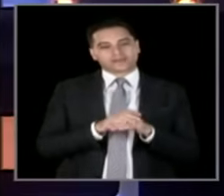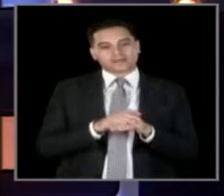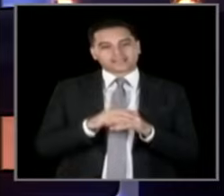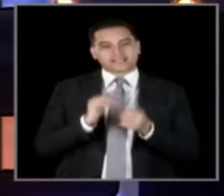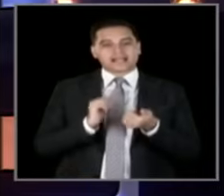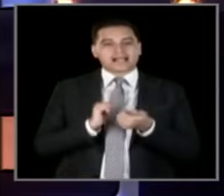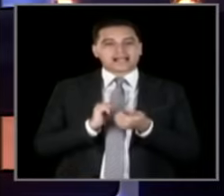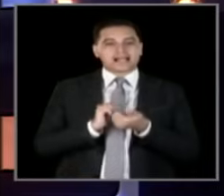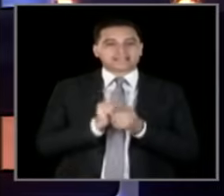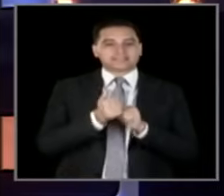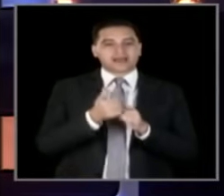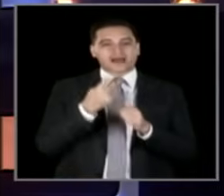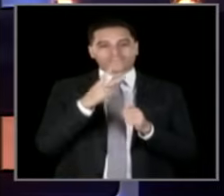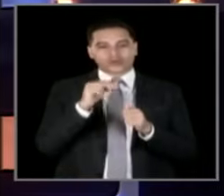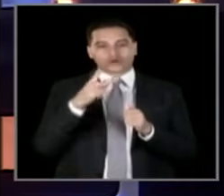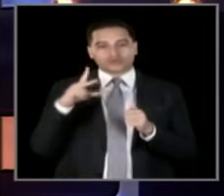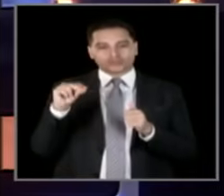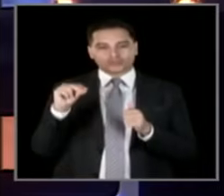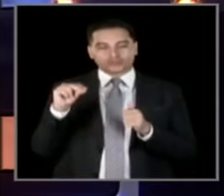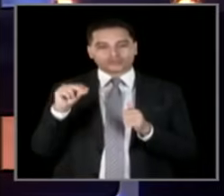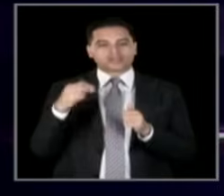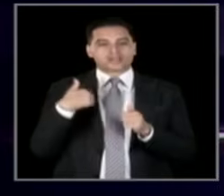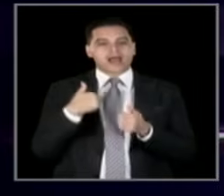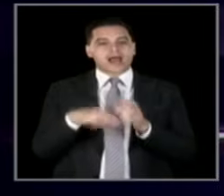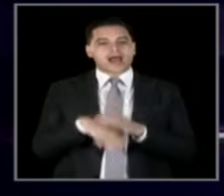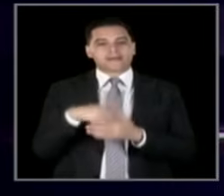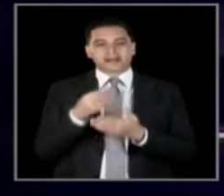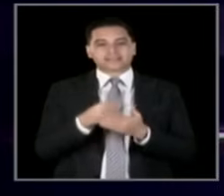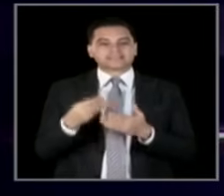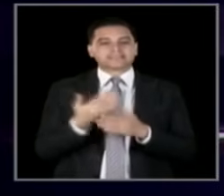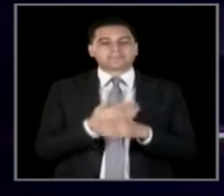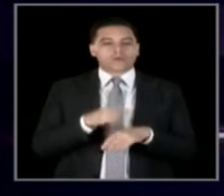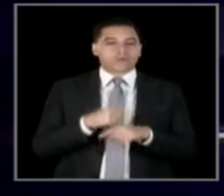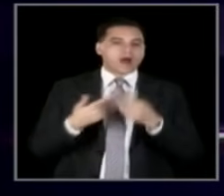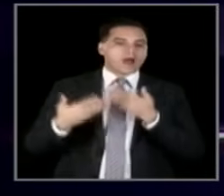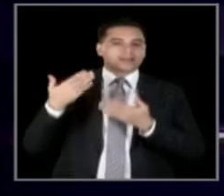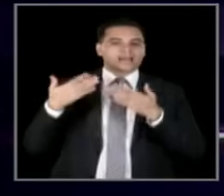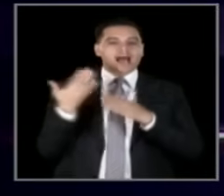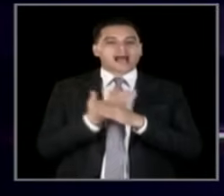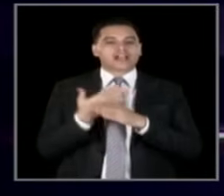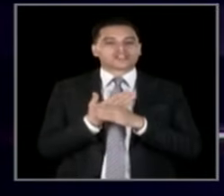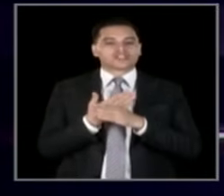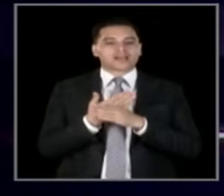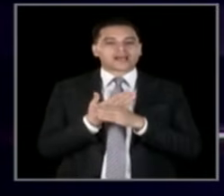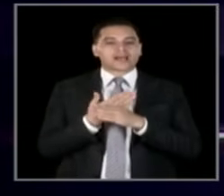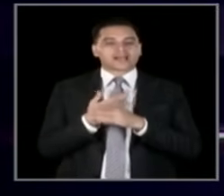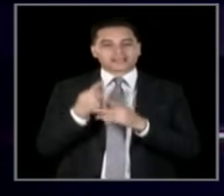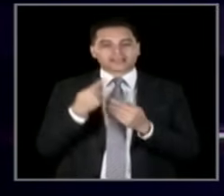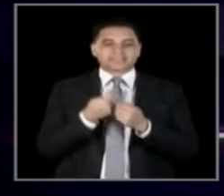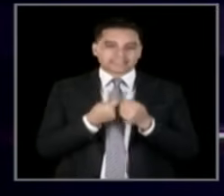لسباق 2020، هي كانت عنوانها كده. ايه اللي حصل الفترة اللي فاتت علشان